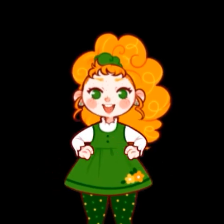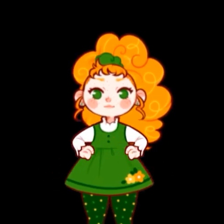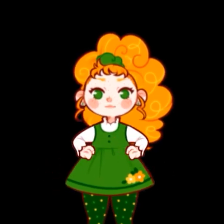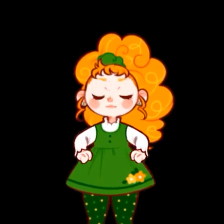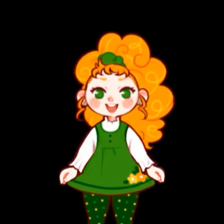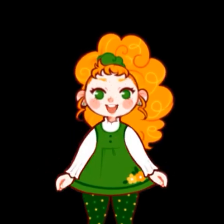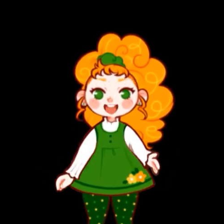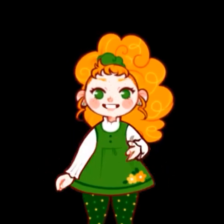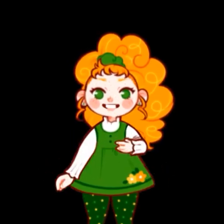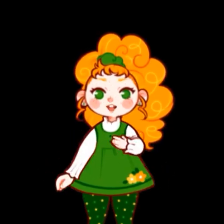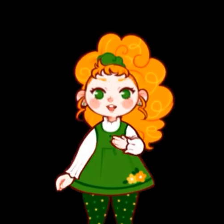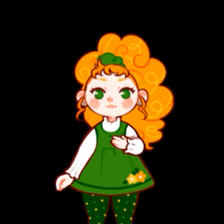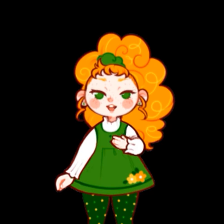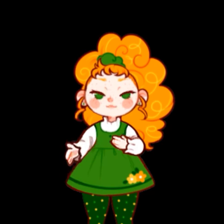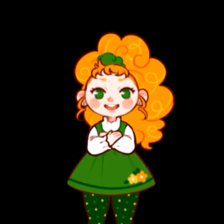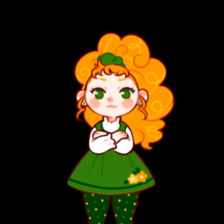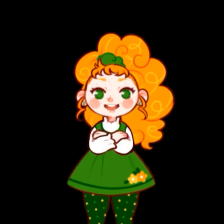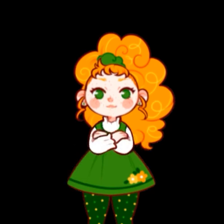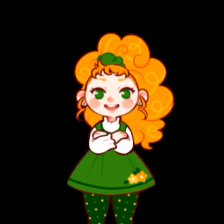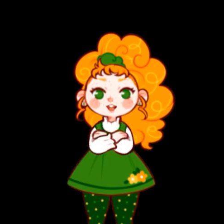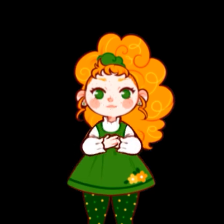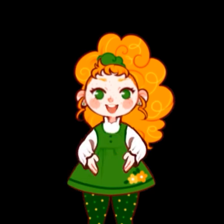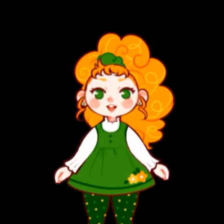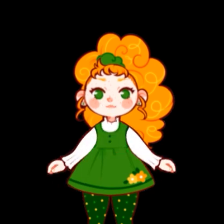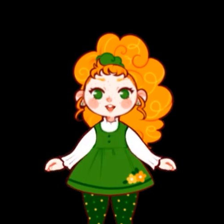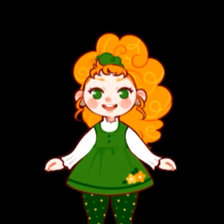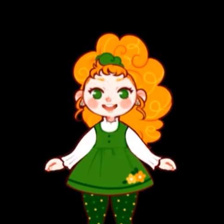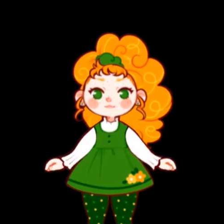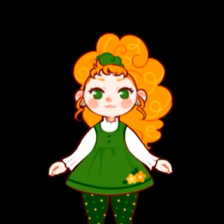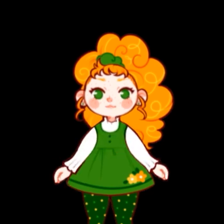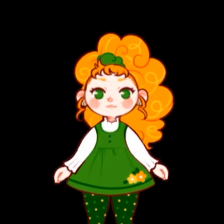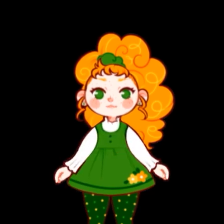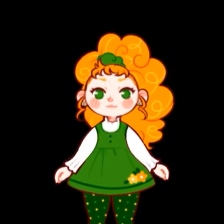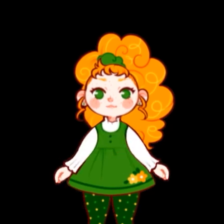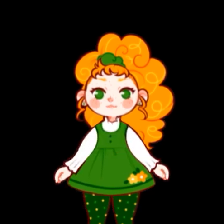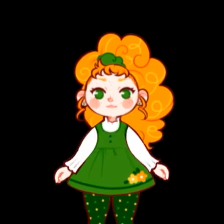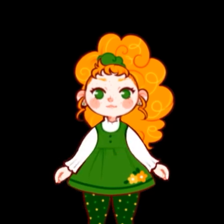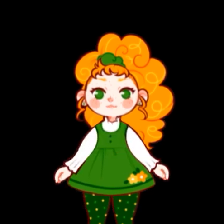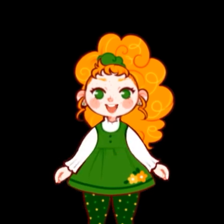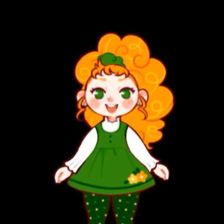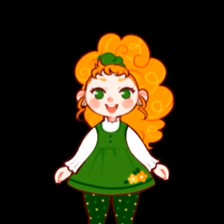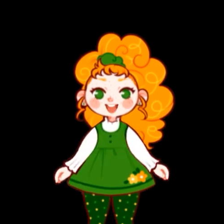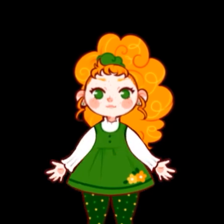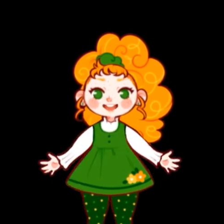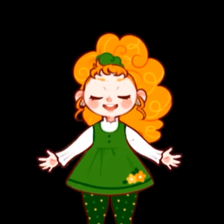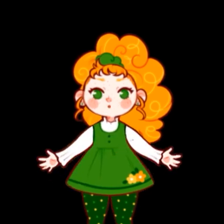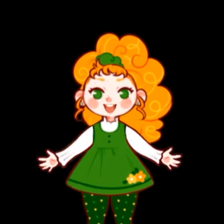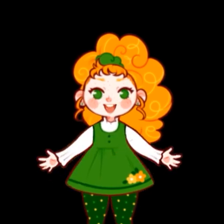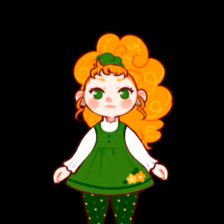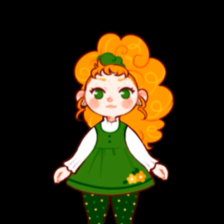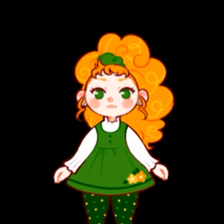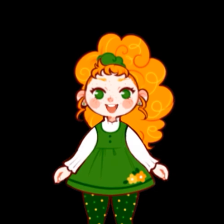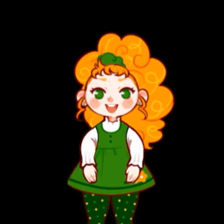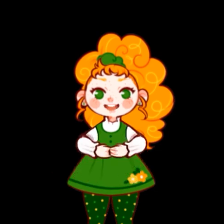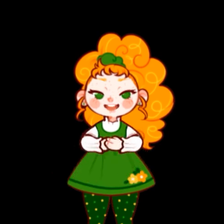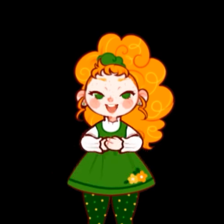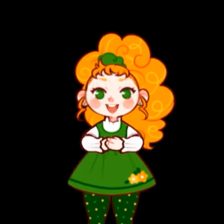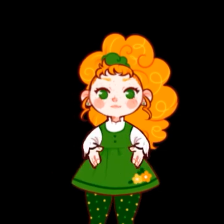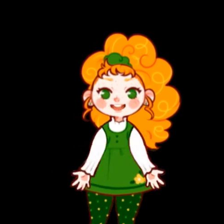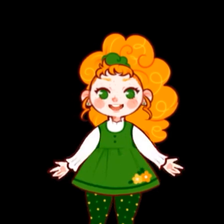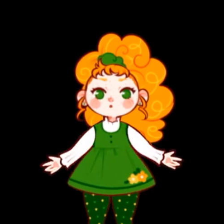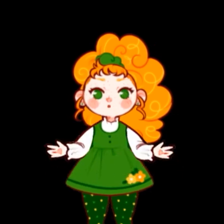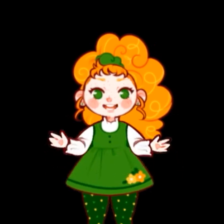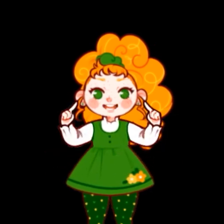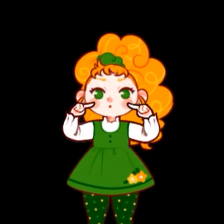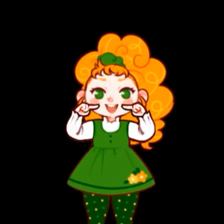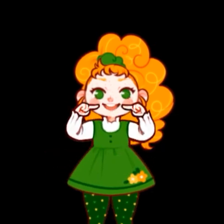nostra colla, l'Aran i jo som els defensors del color verd. També em diuen que sempre tinc